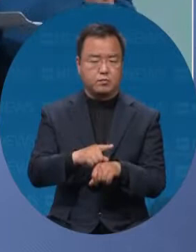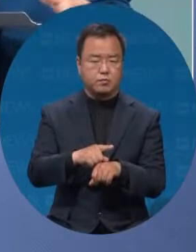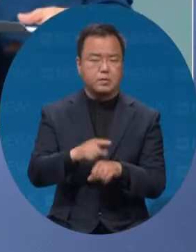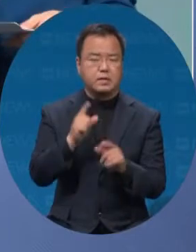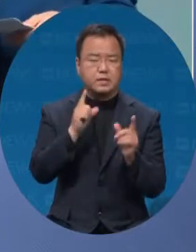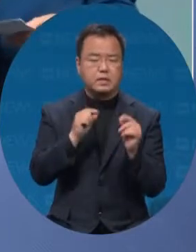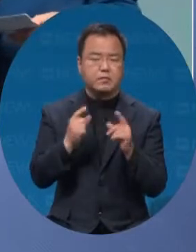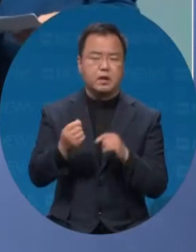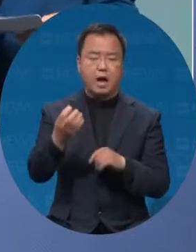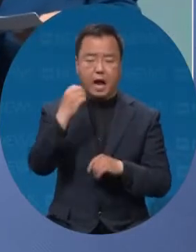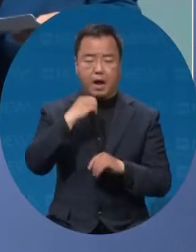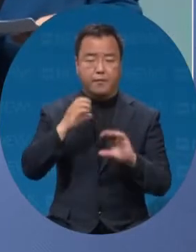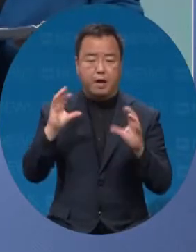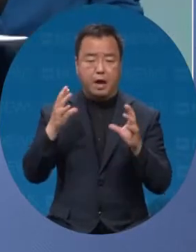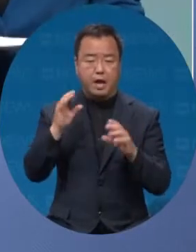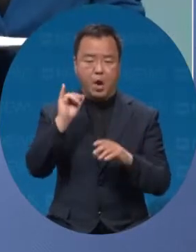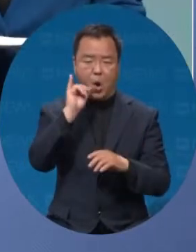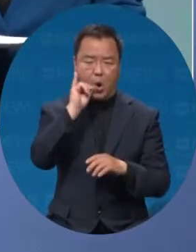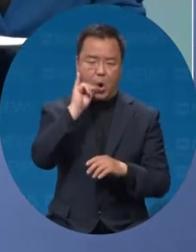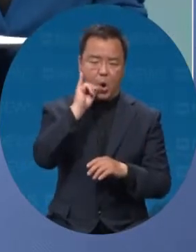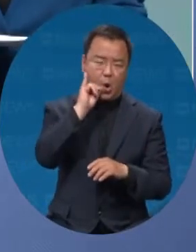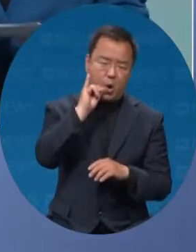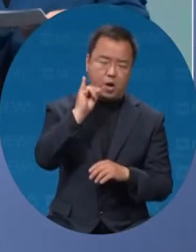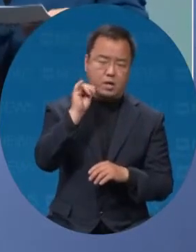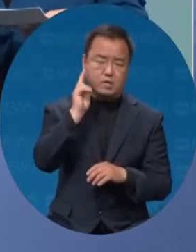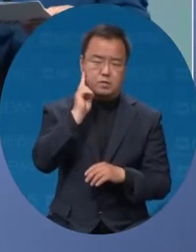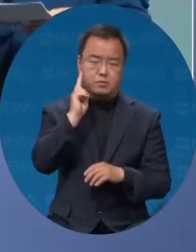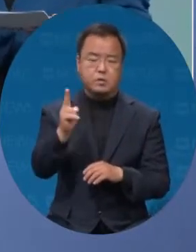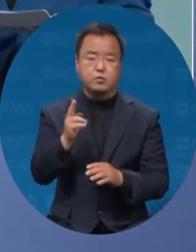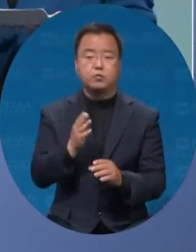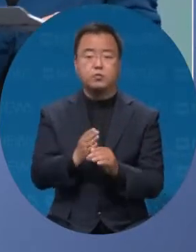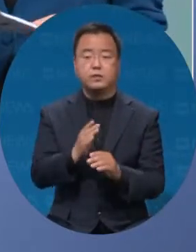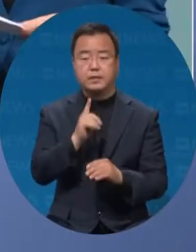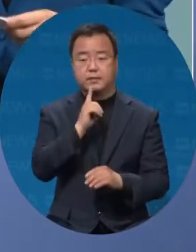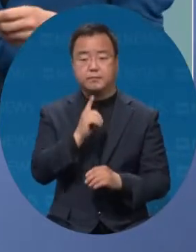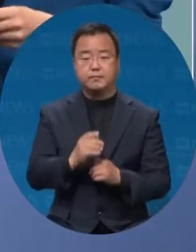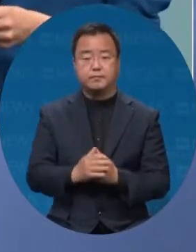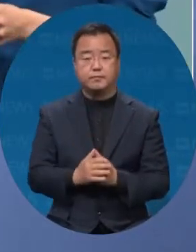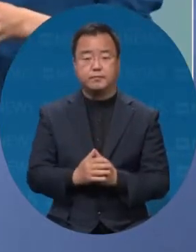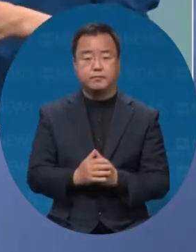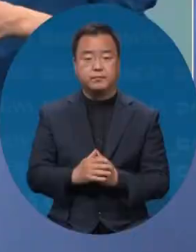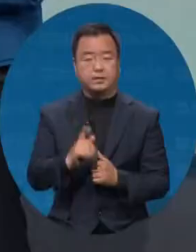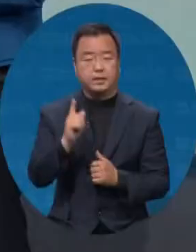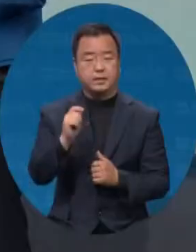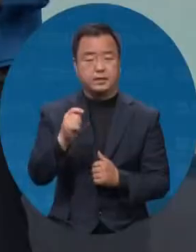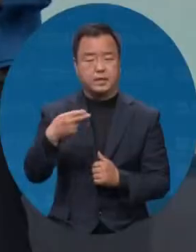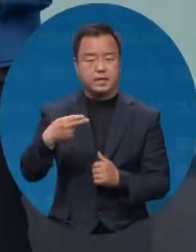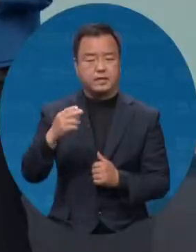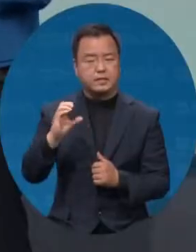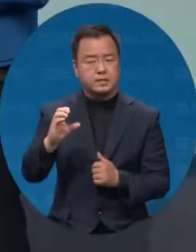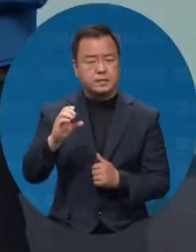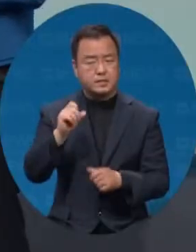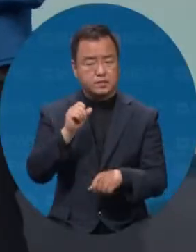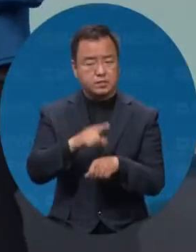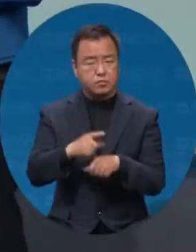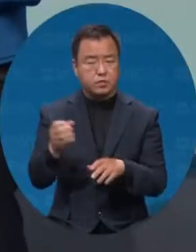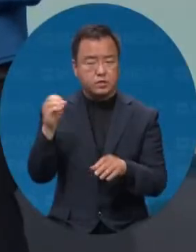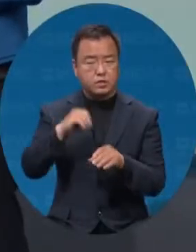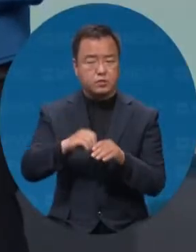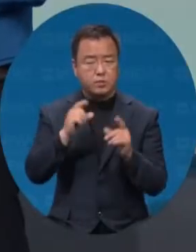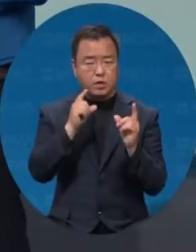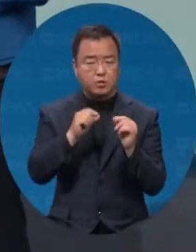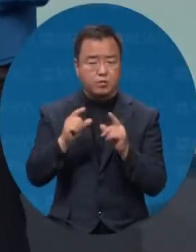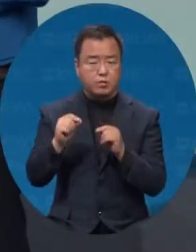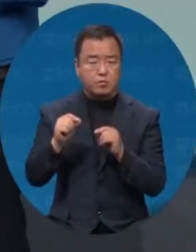아동 들의 중독 사례가 급증하고 있다고 워싱턴포스트가 보도했습니다 그 키 hc 라는게 들어간 음식 구하기가